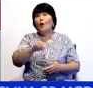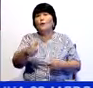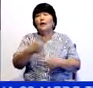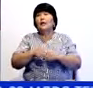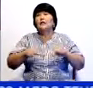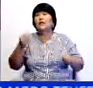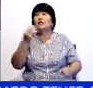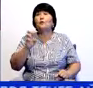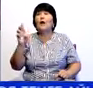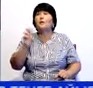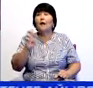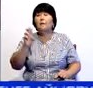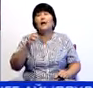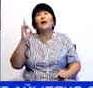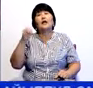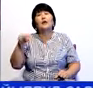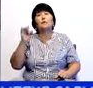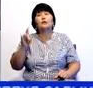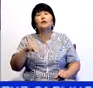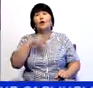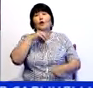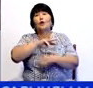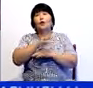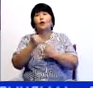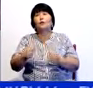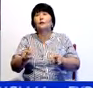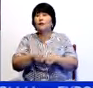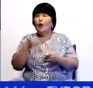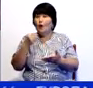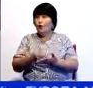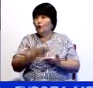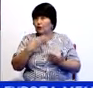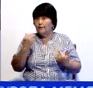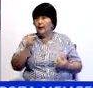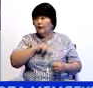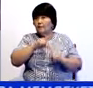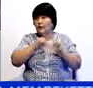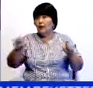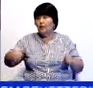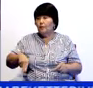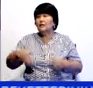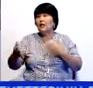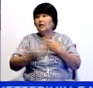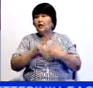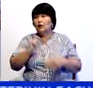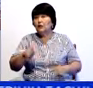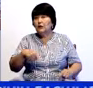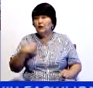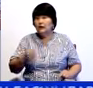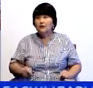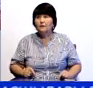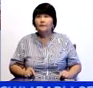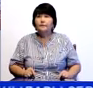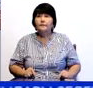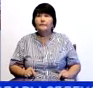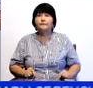басшысы Шахмардан Байманов рәміздерге құрмет көрсетпей, құндылықтарымызды құнттамаған мекеме басшыларына шара көрілетіндігін жеткізді.